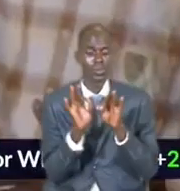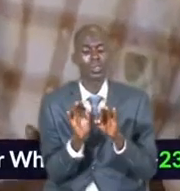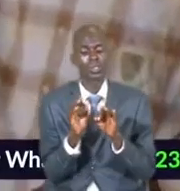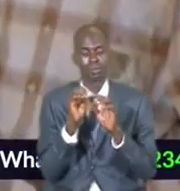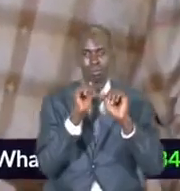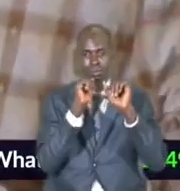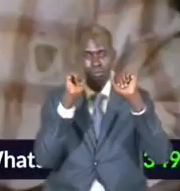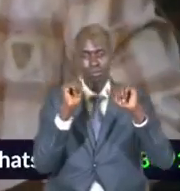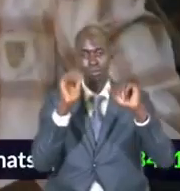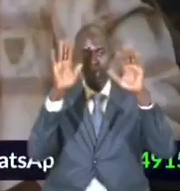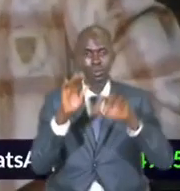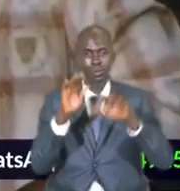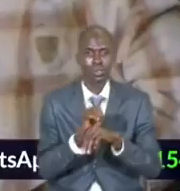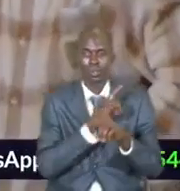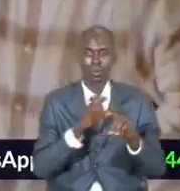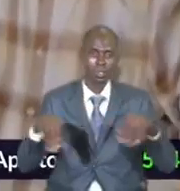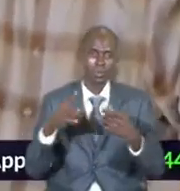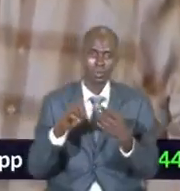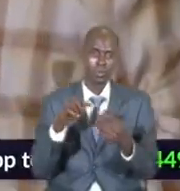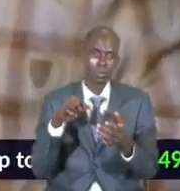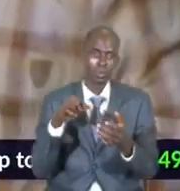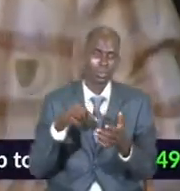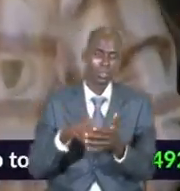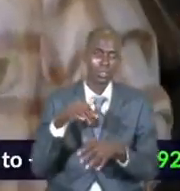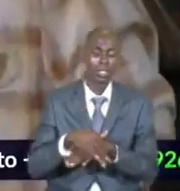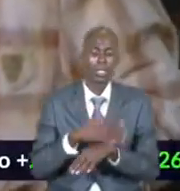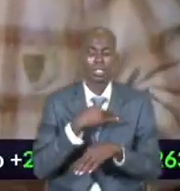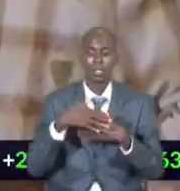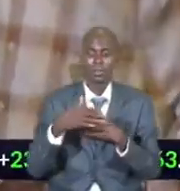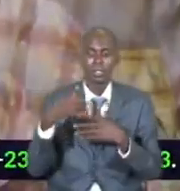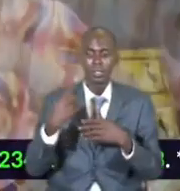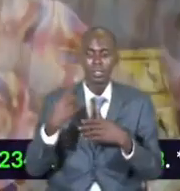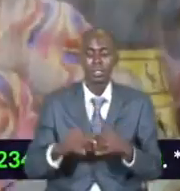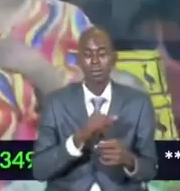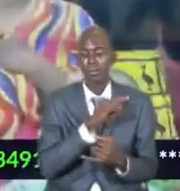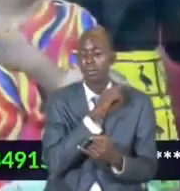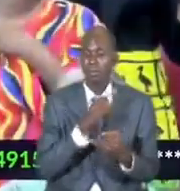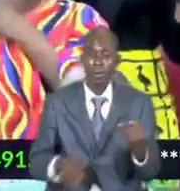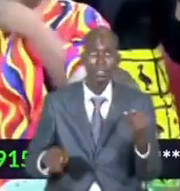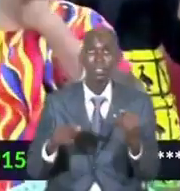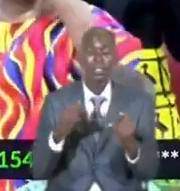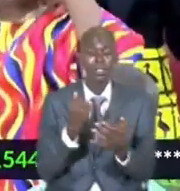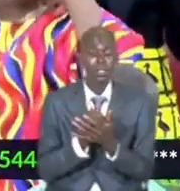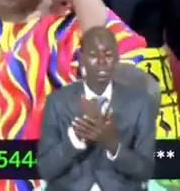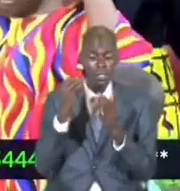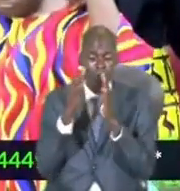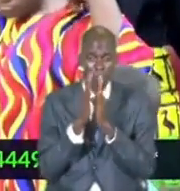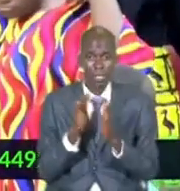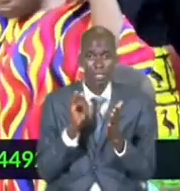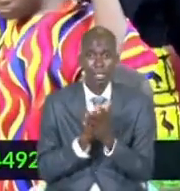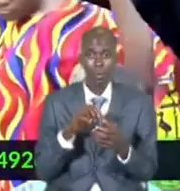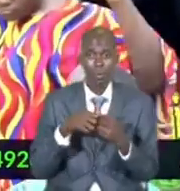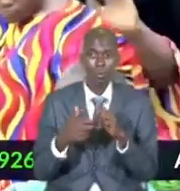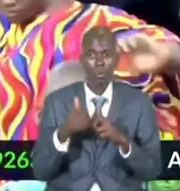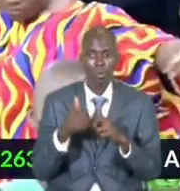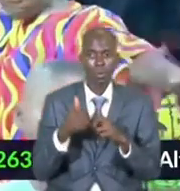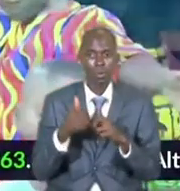Jizọs. Mgbe anyị tiri emene nke ikpeazụ, tụlee ya, ihe ahụ ga-apụ na ndụ gị.